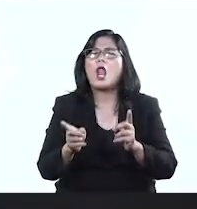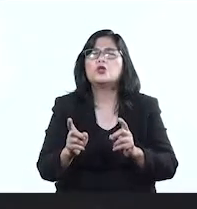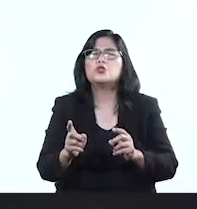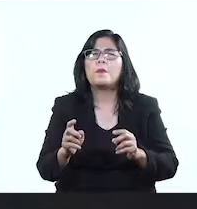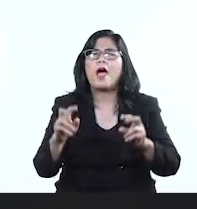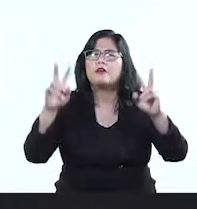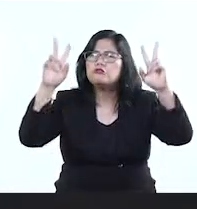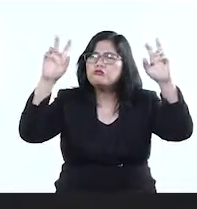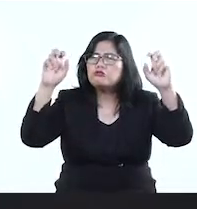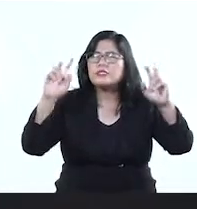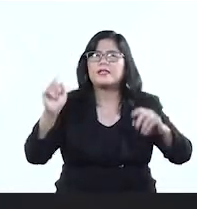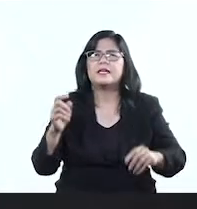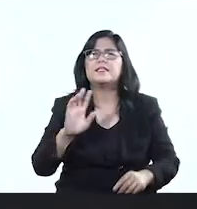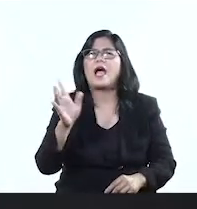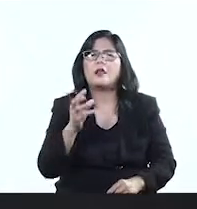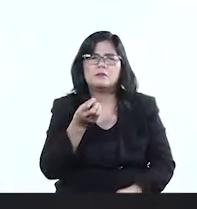judul jangan berasumsi